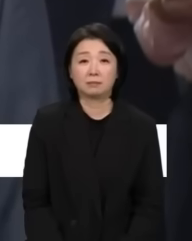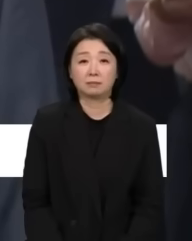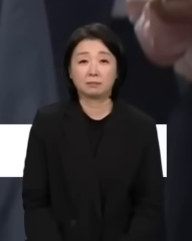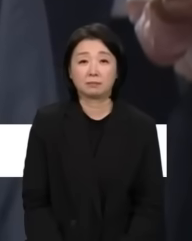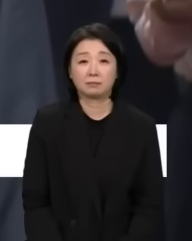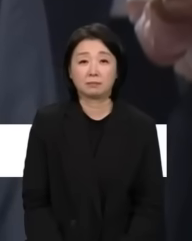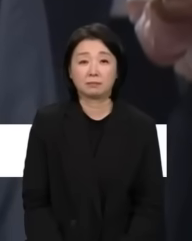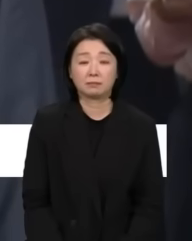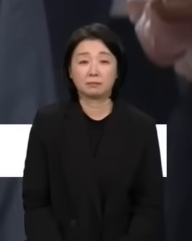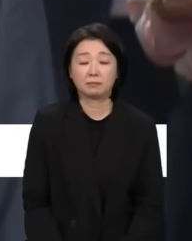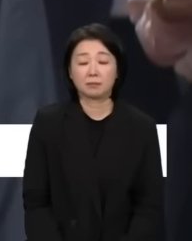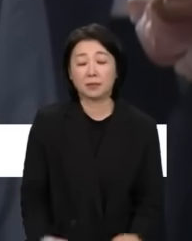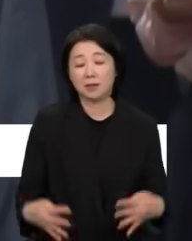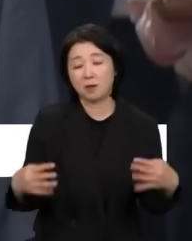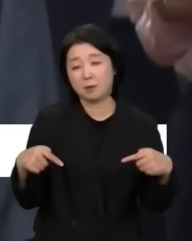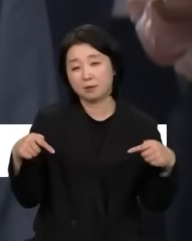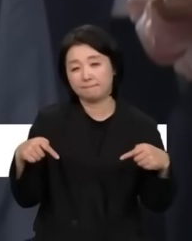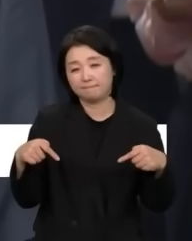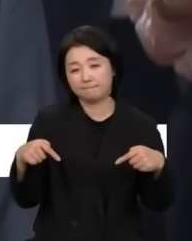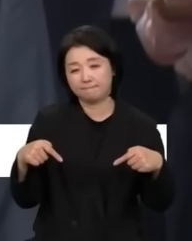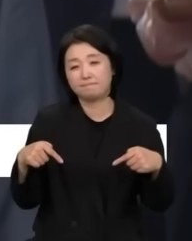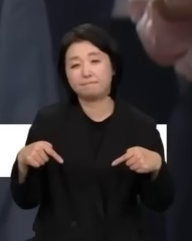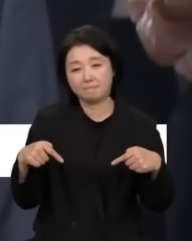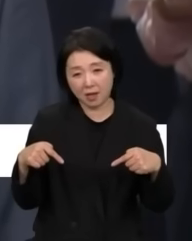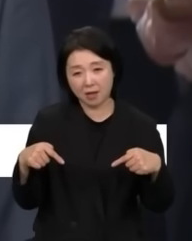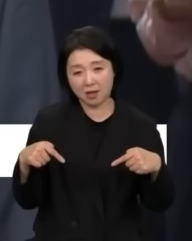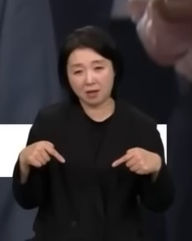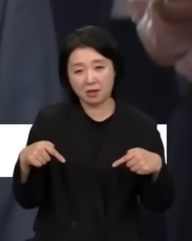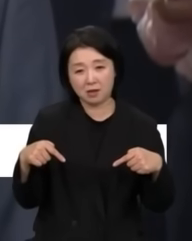협의를 진행하는 것으로 그렇게